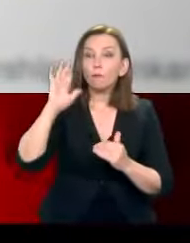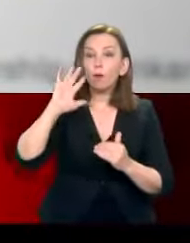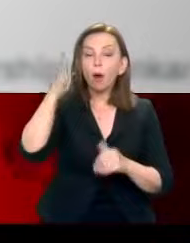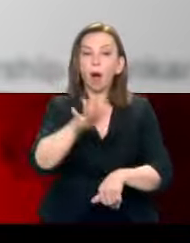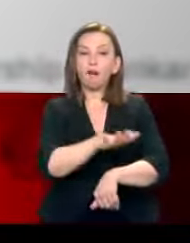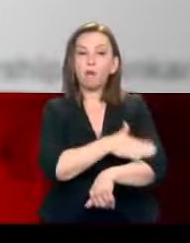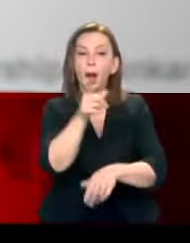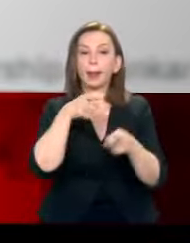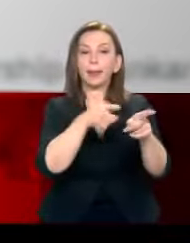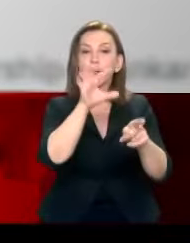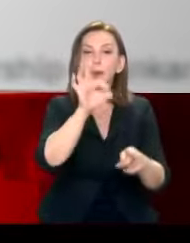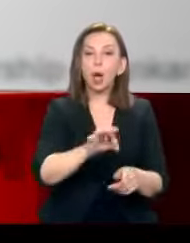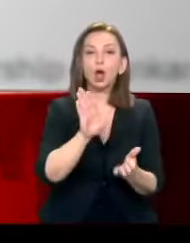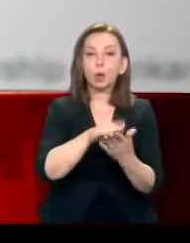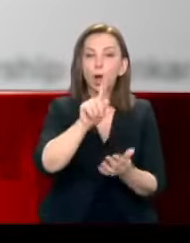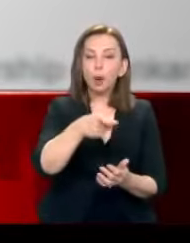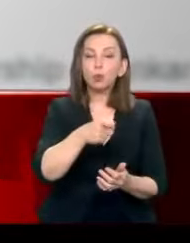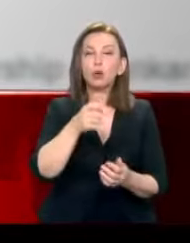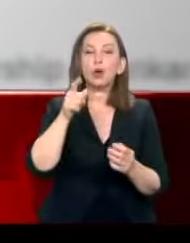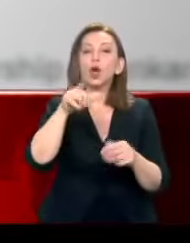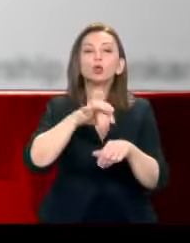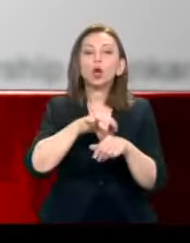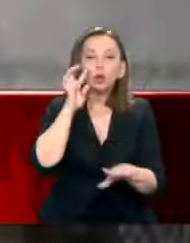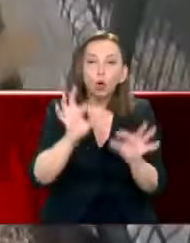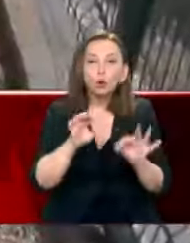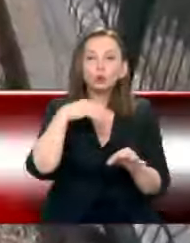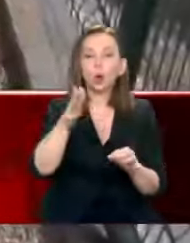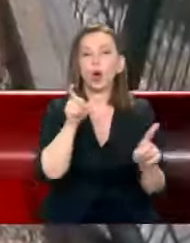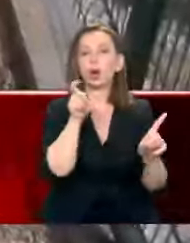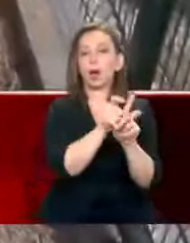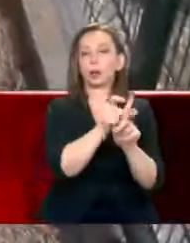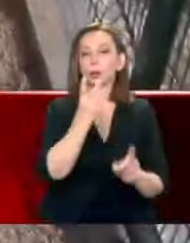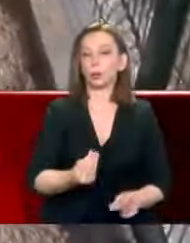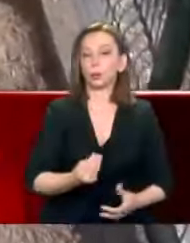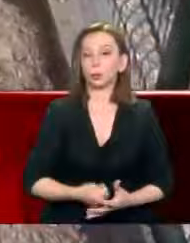Urfa'dan getirilen köpekler bulundu. Veteriner kontrolünde karantinaya alındı.